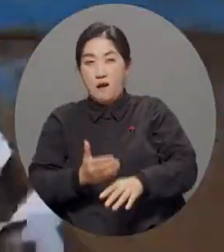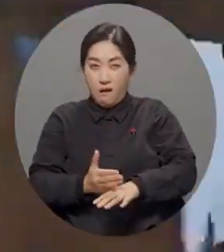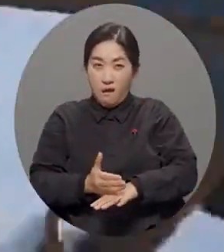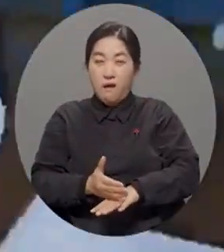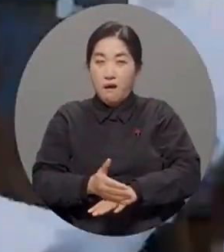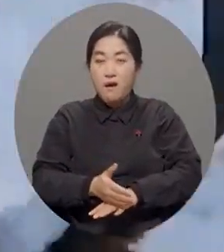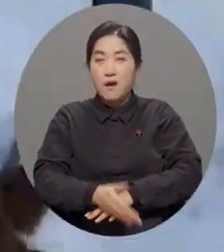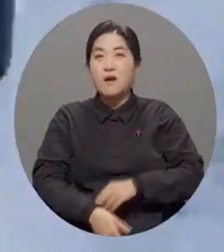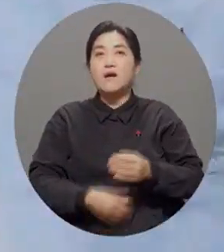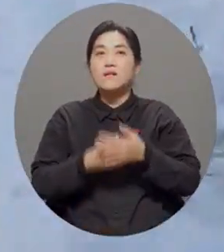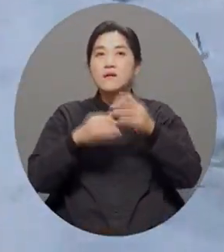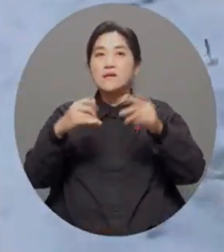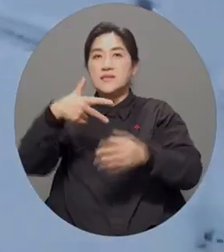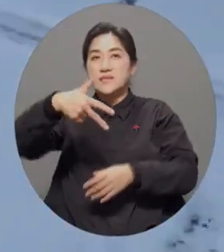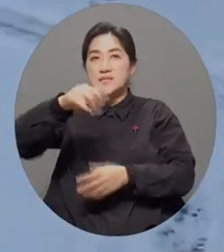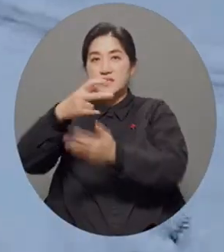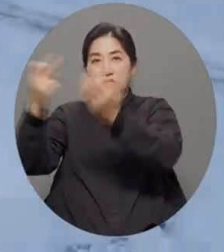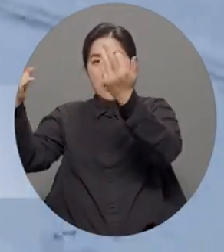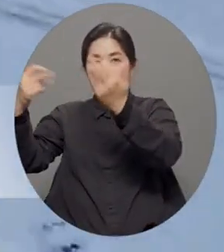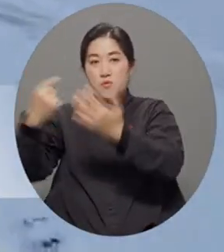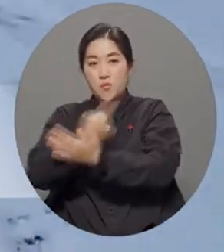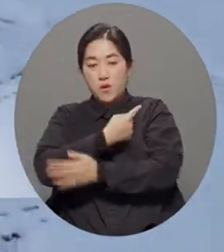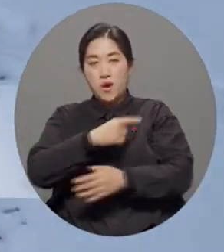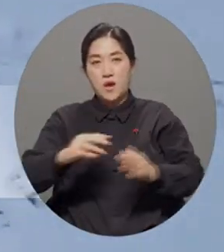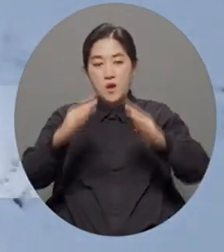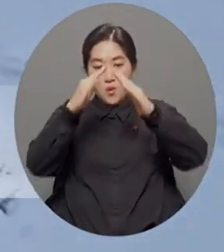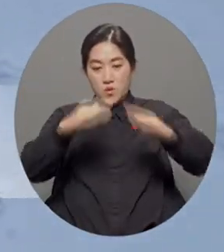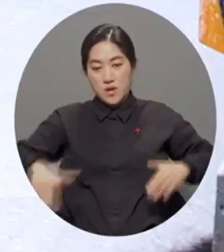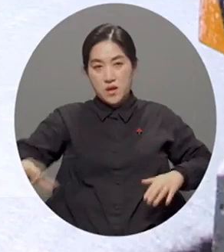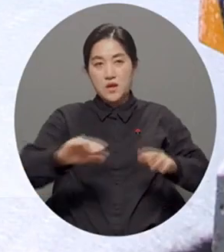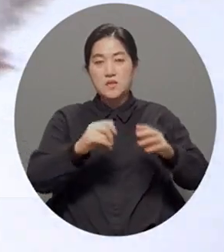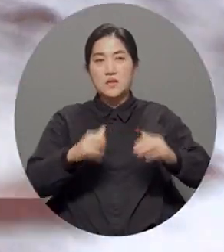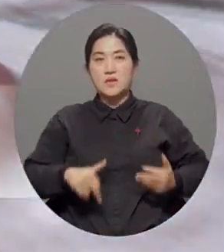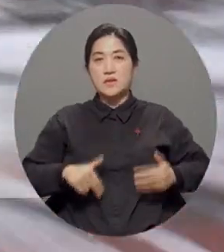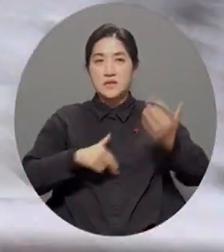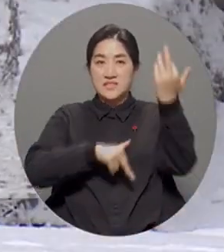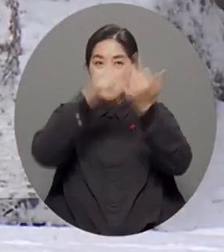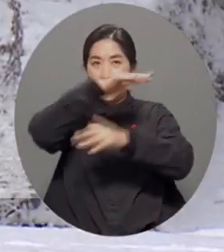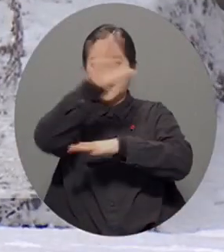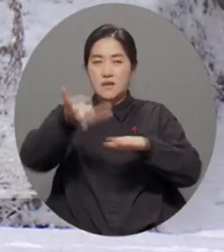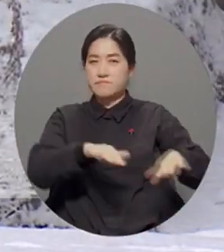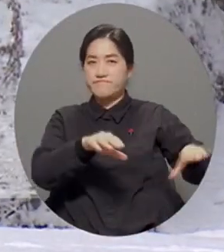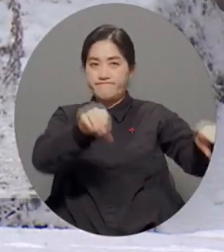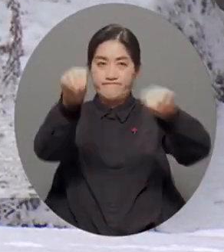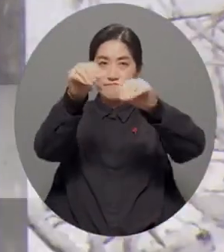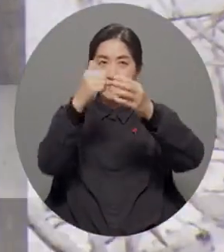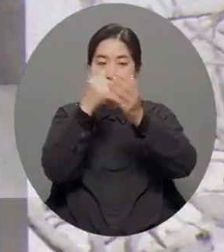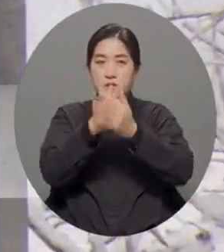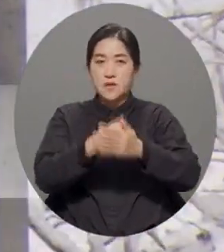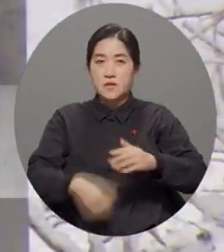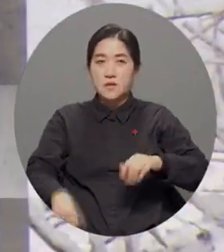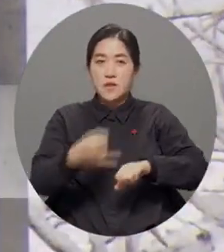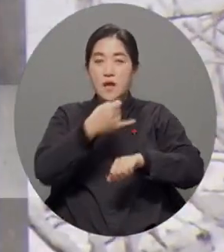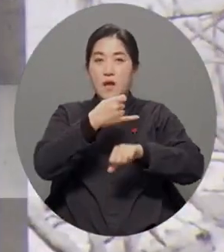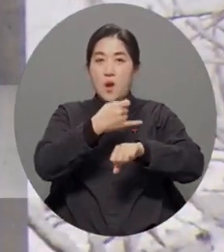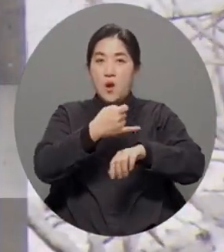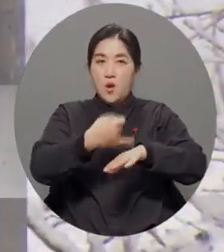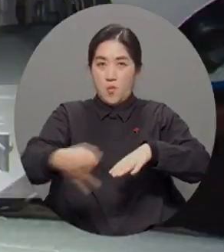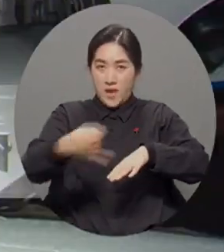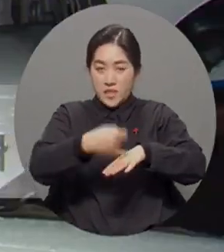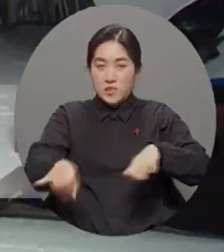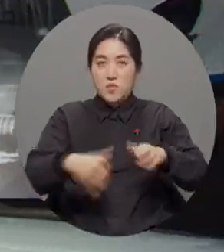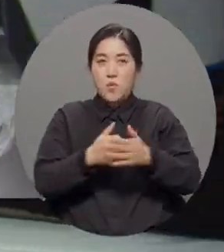했습니다. 지리산을 제외하고 호남권 국립공원의 출입이 통제되고 있고 완도, 목포 등 전남